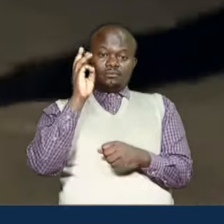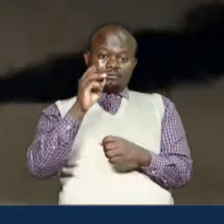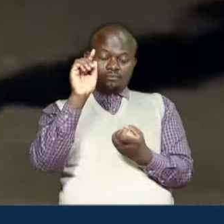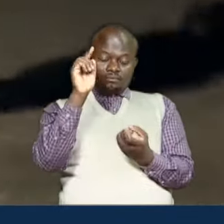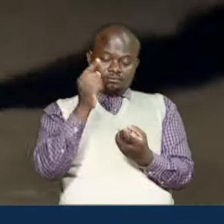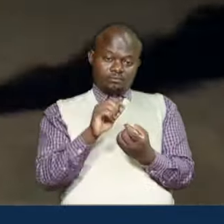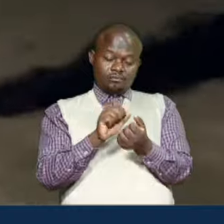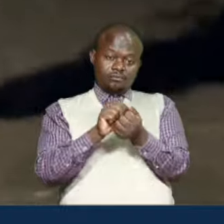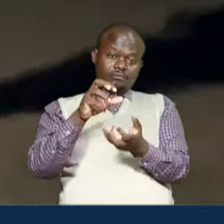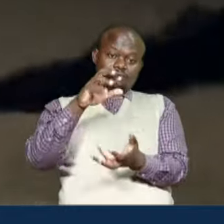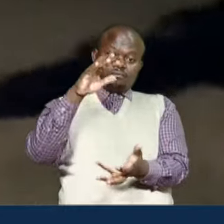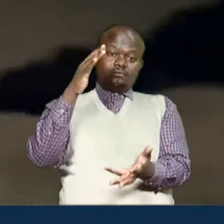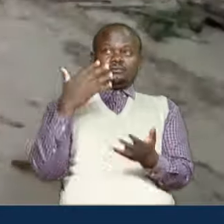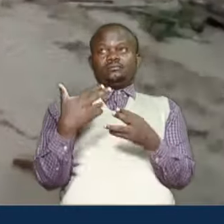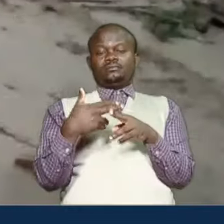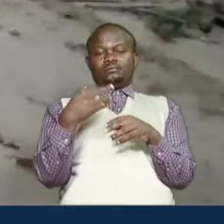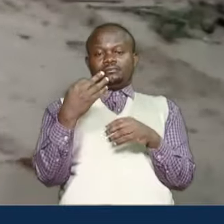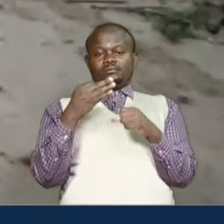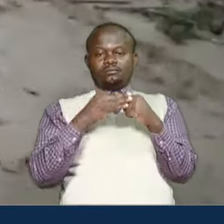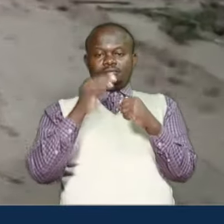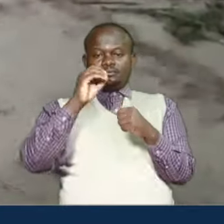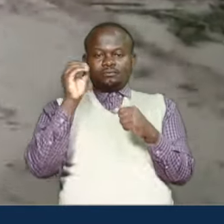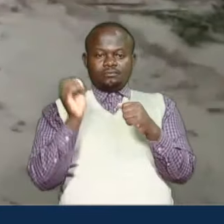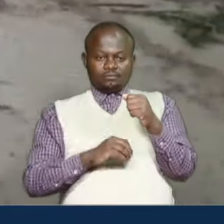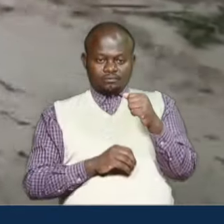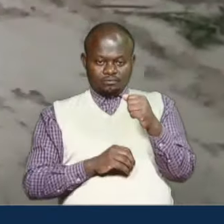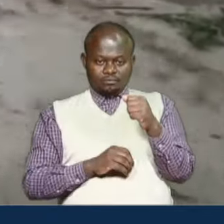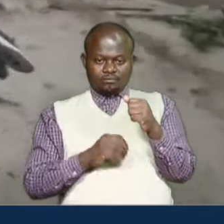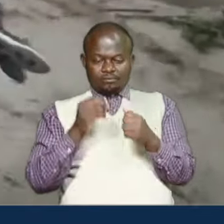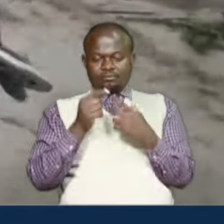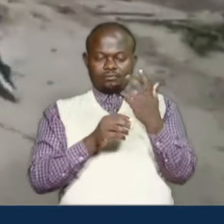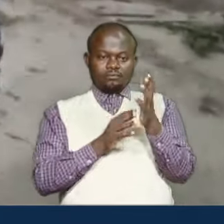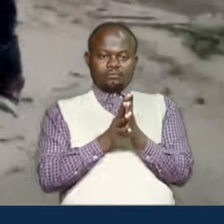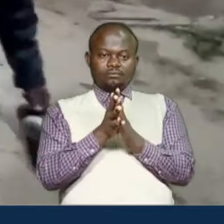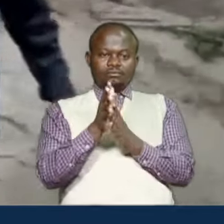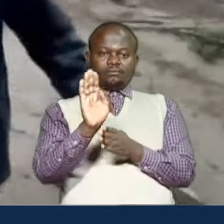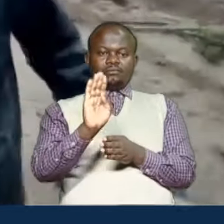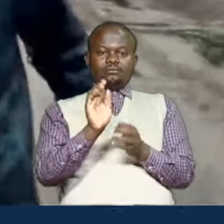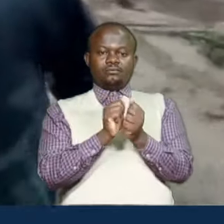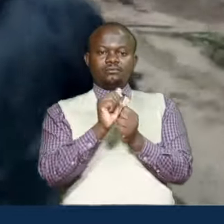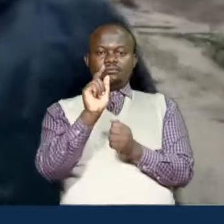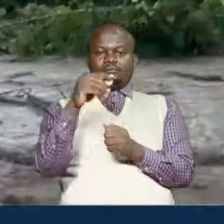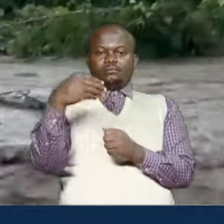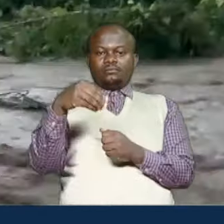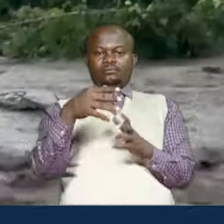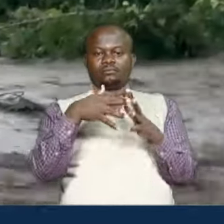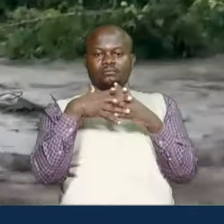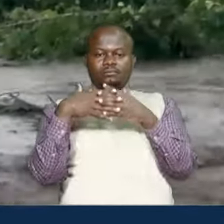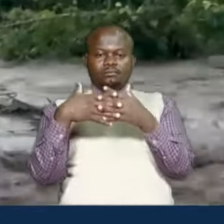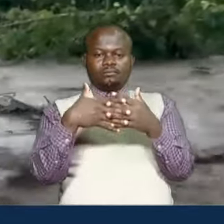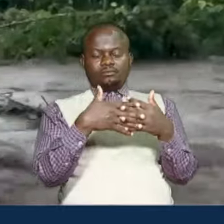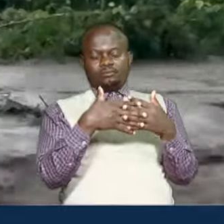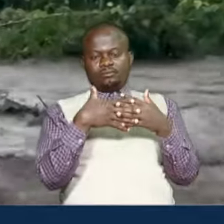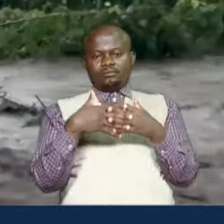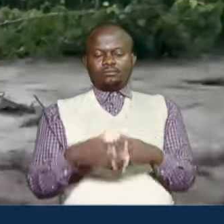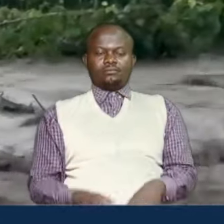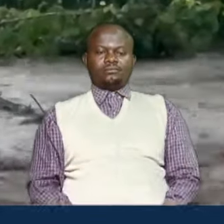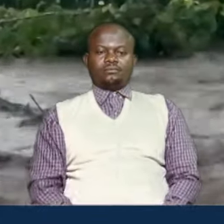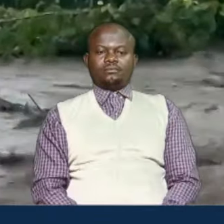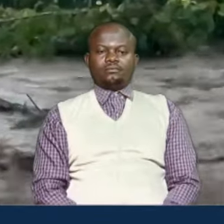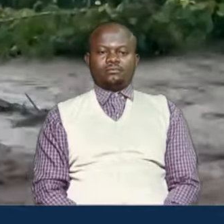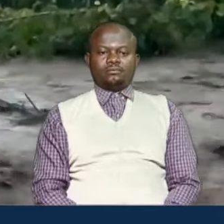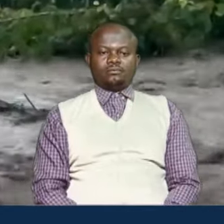ihumanya ikirere ku gipimo cya 38%. Ibi bikazatwara miliyari 11 z'amadolari y'Amerika. Jean Claude